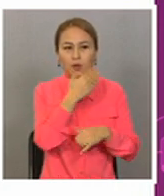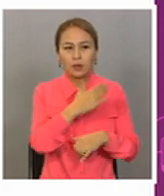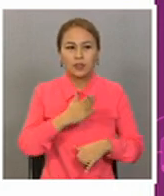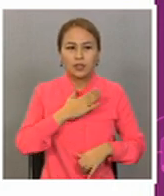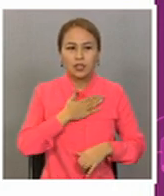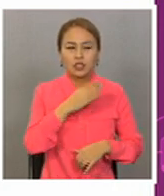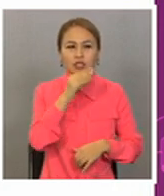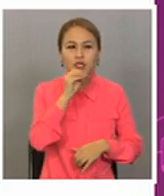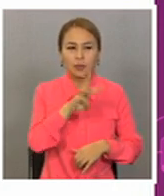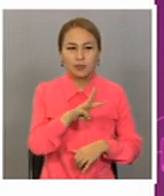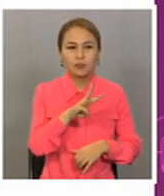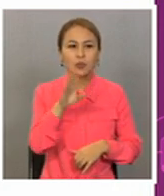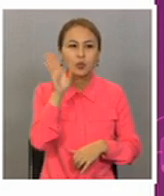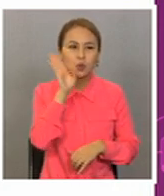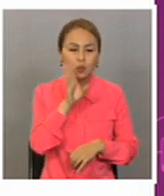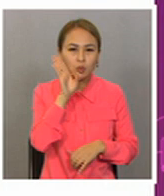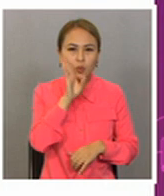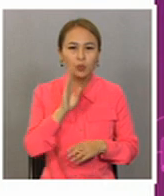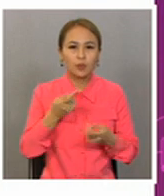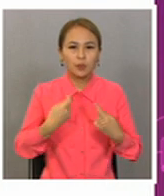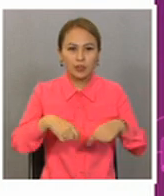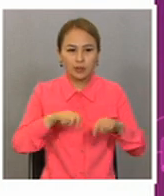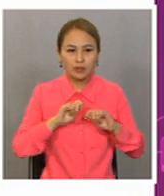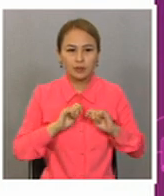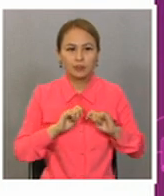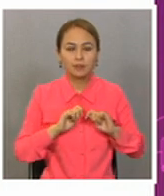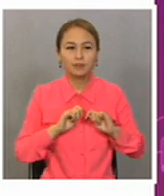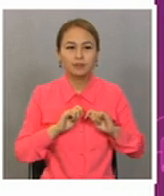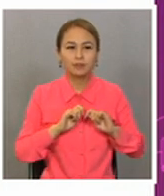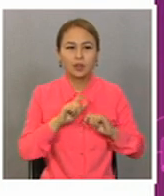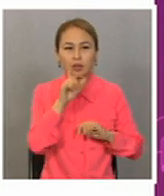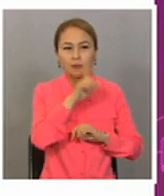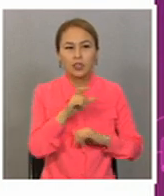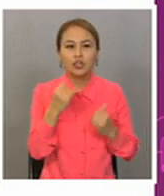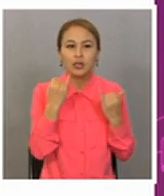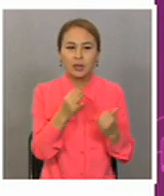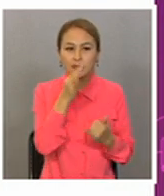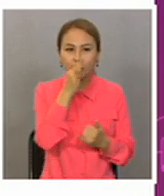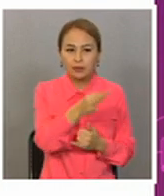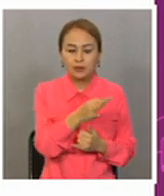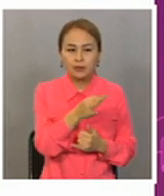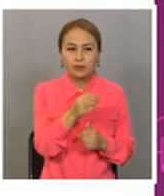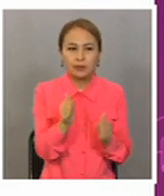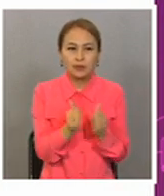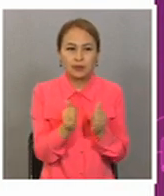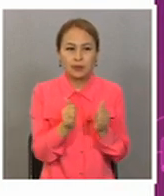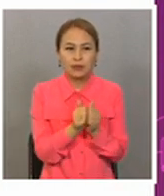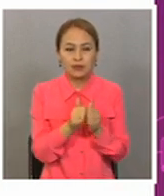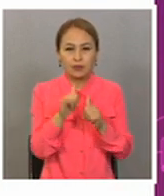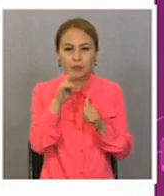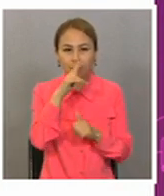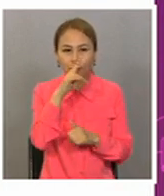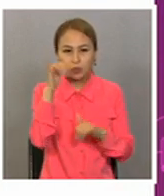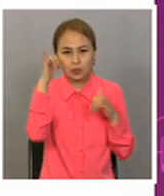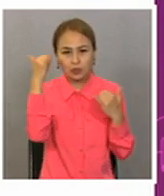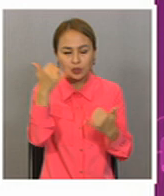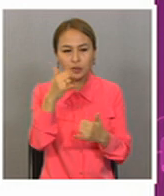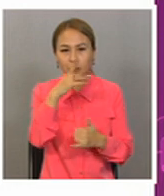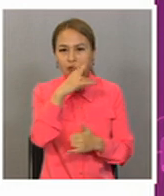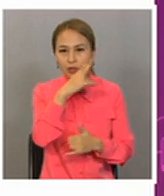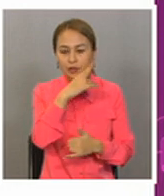бізге жем, су береді. Адамдар жаман деді сыңар мүйіз